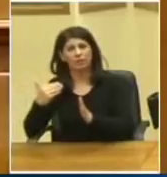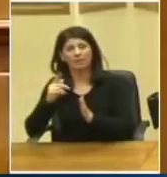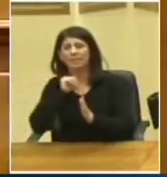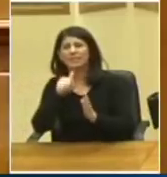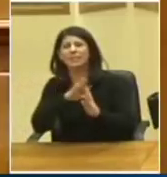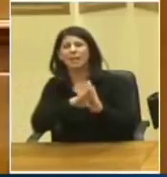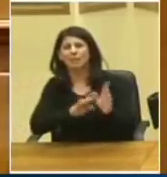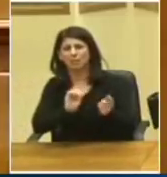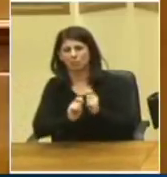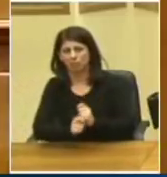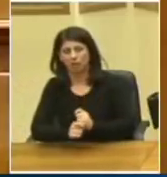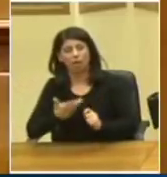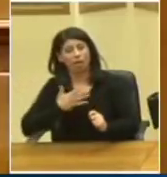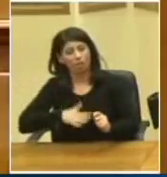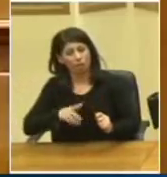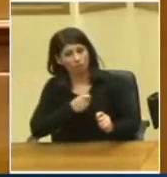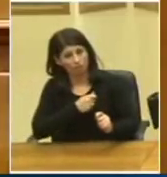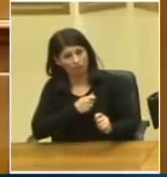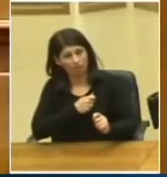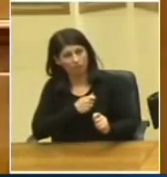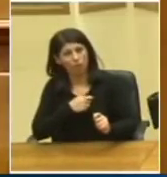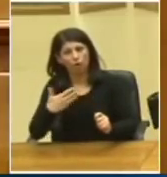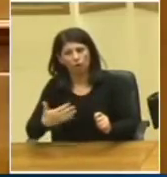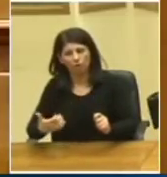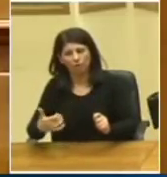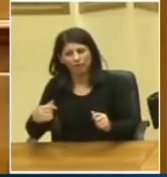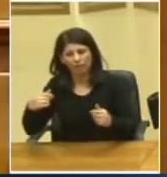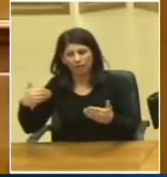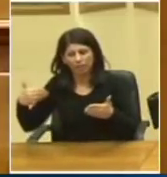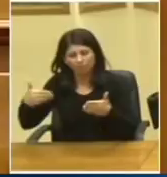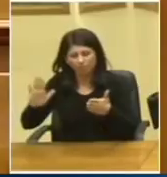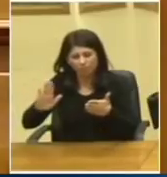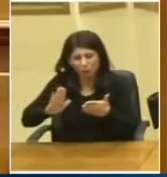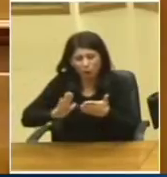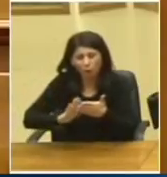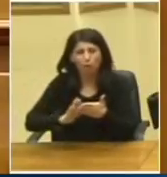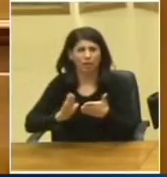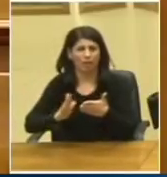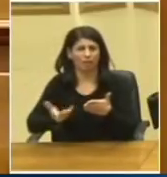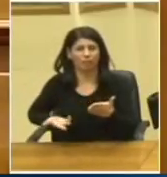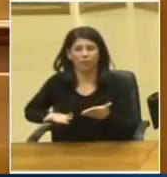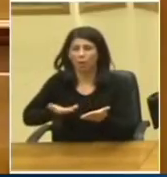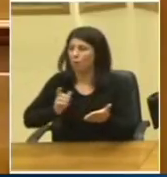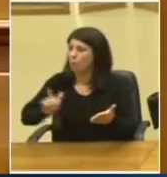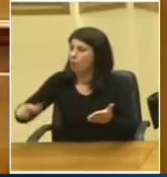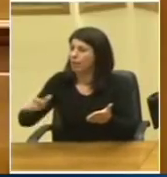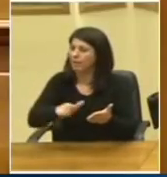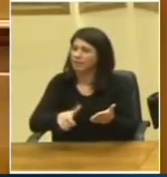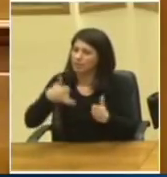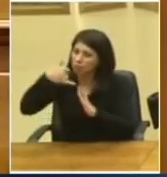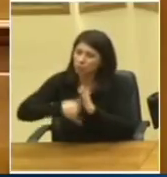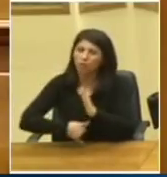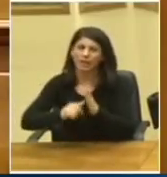αναθεωρήσεις. Θέλω να πιστεύω όμως που έφερε πιο κοντά τους πολίτες στην ουσία των προτάσεων για την αναθεωρητική